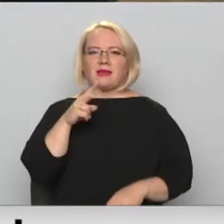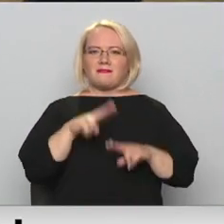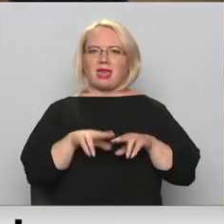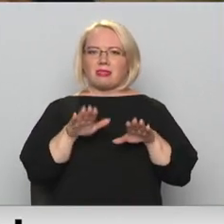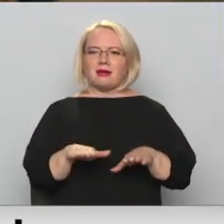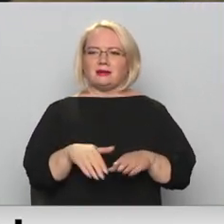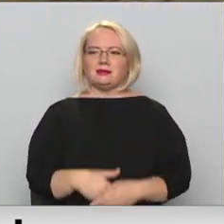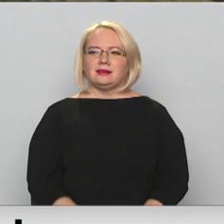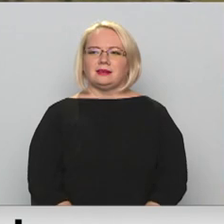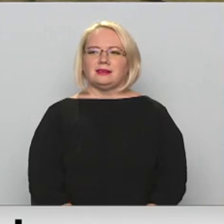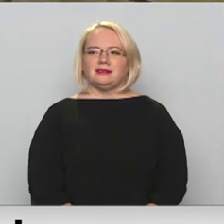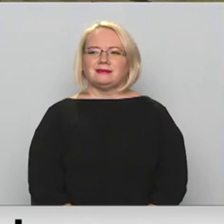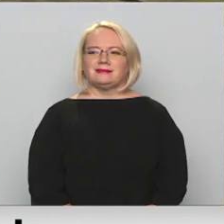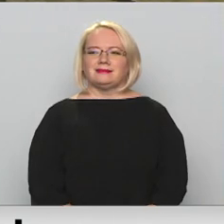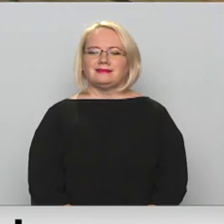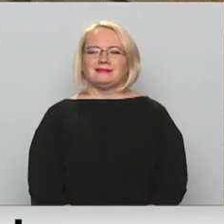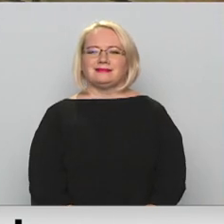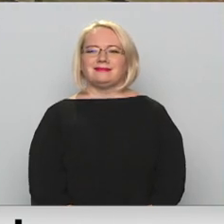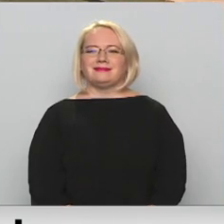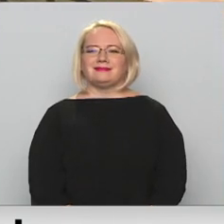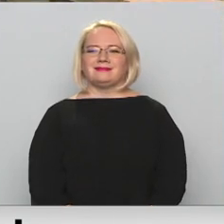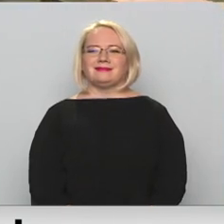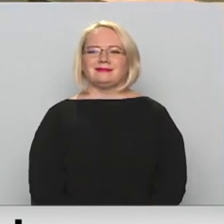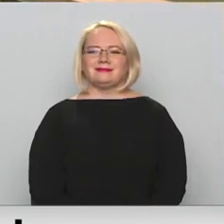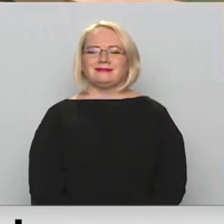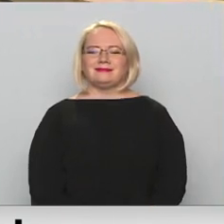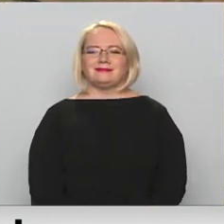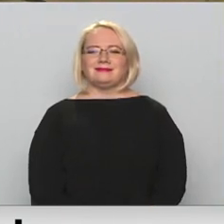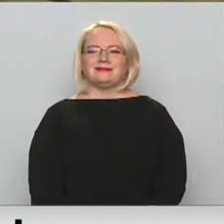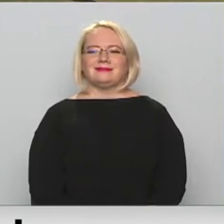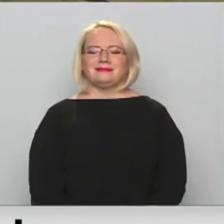Judīte Čunka, Ingus Graudiņš, Latvijas televīzija.